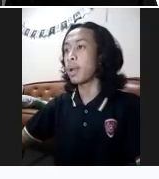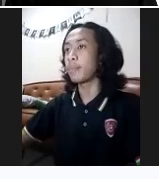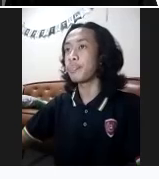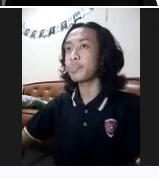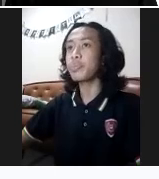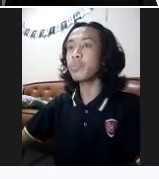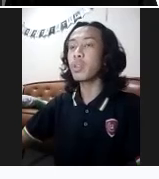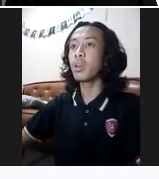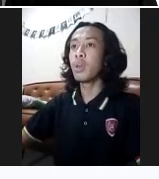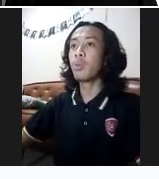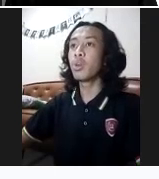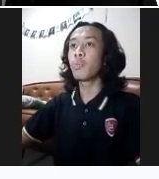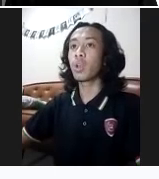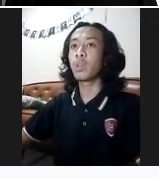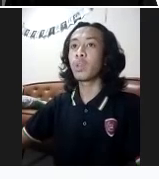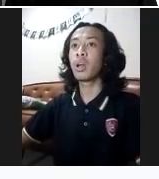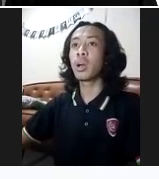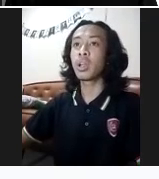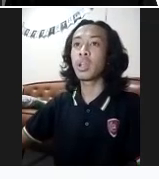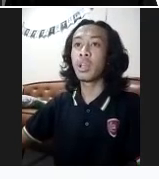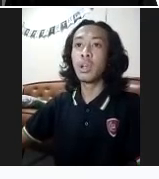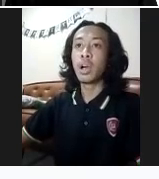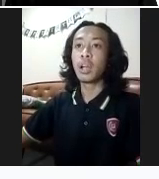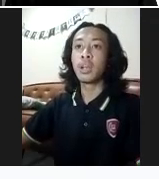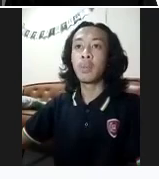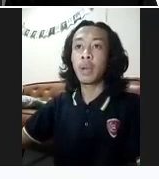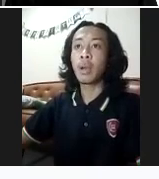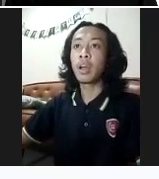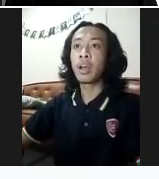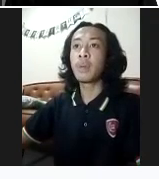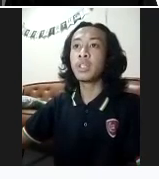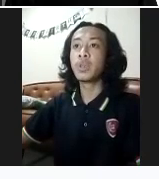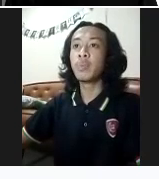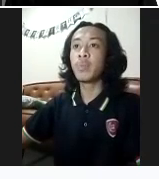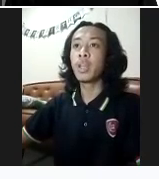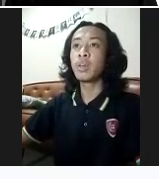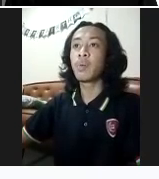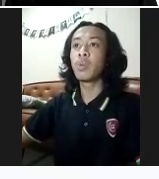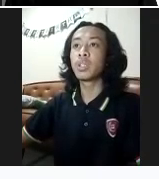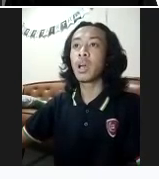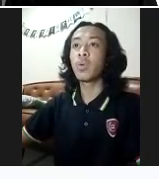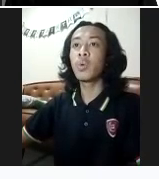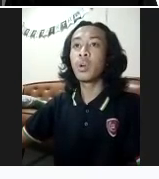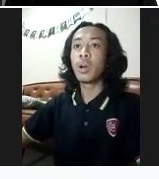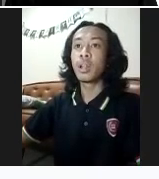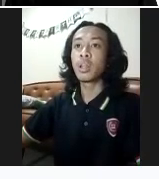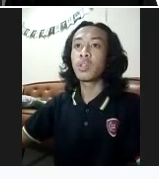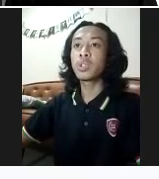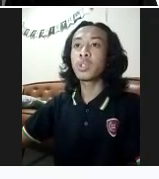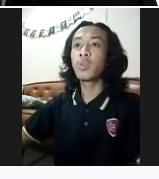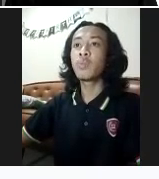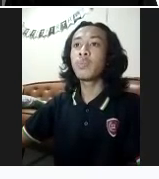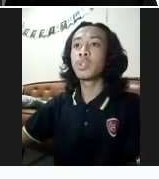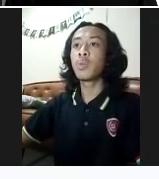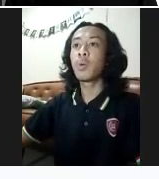1954. Body of work-nya itu adalah yang pertama ada Gymnasium Inde Paulistano Atletis